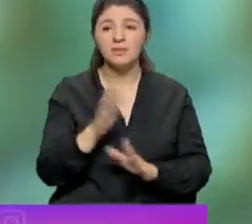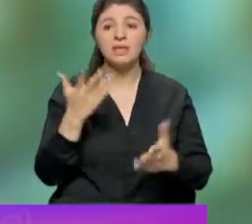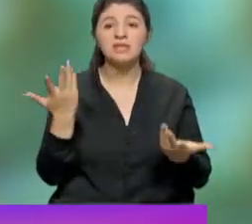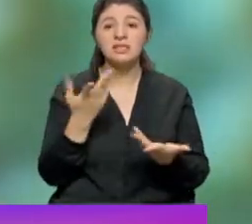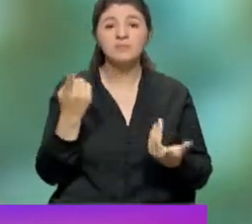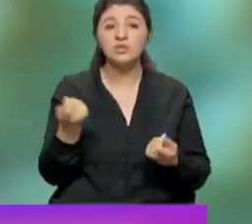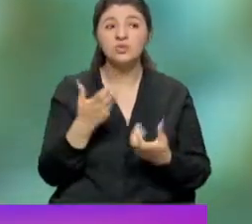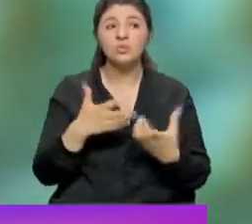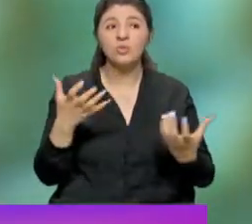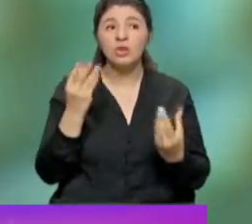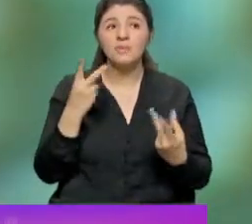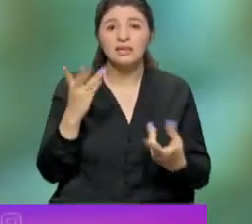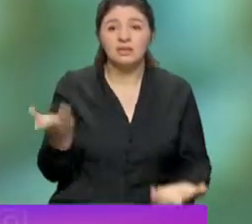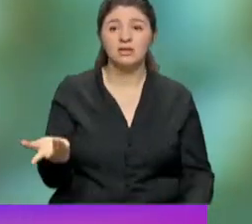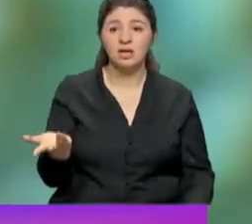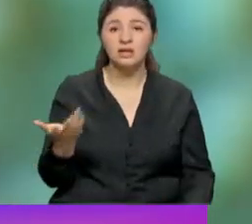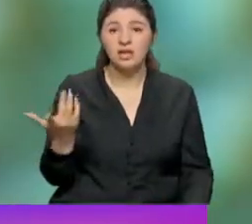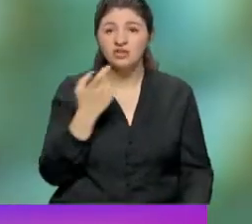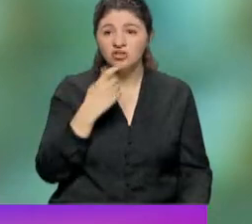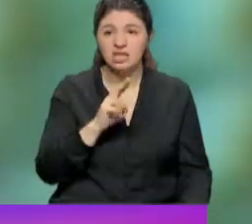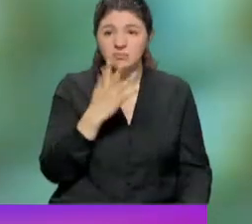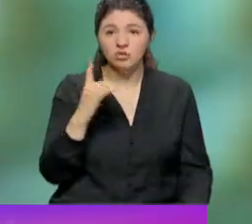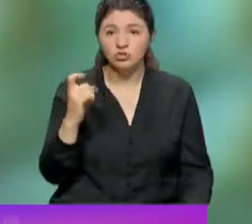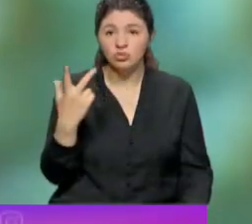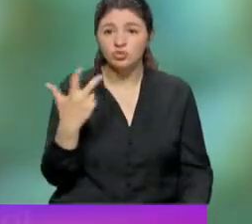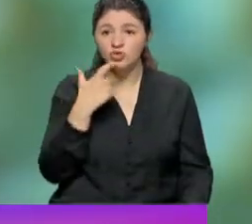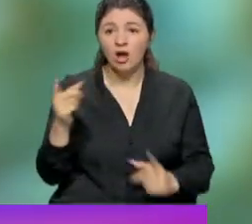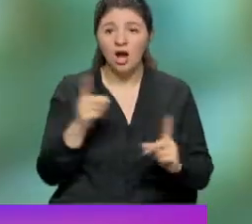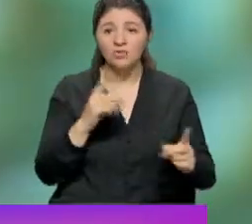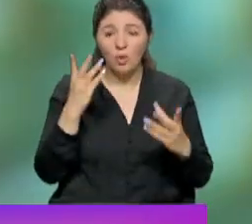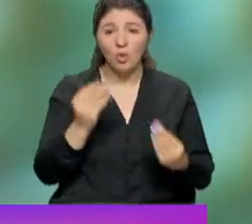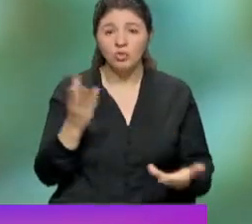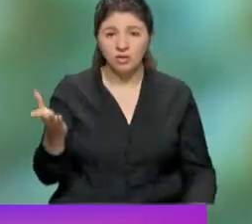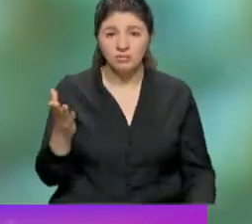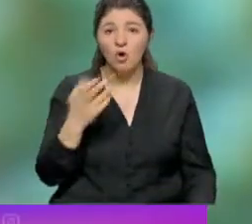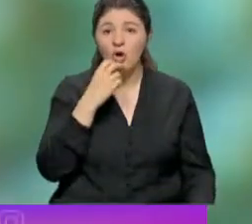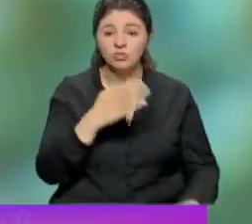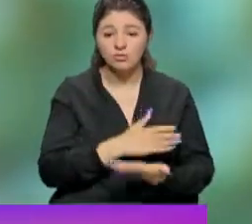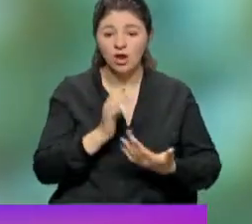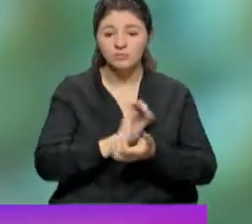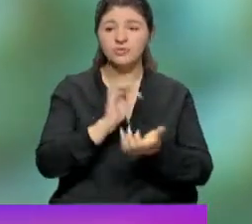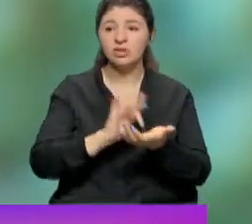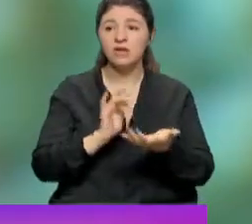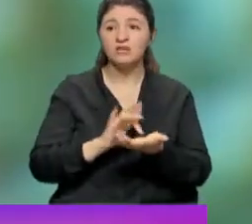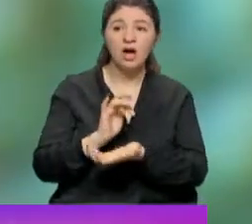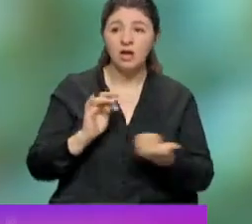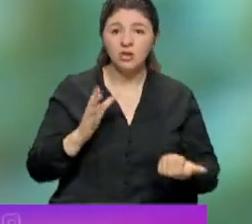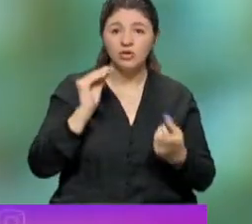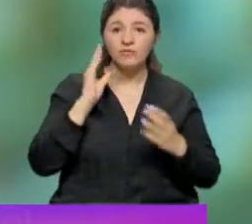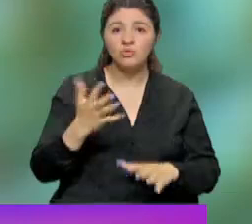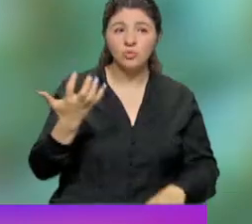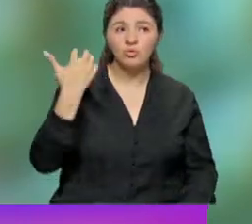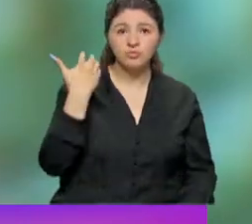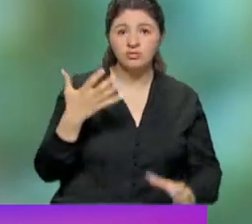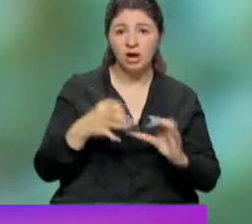nasıl bir işi olduğunuz olabilir ki yaşları 75093 arasında değişen ömür boyu hapis cezasına çarptırılan çok